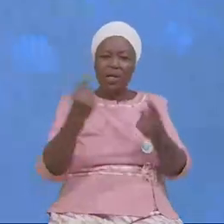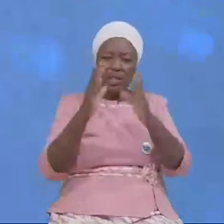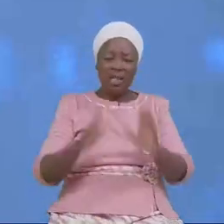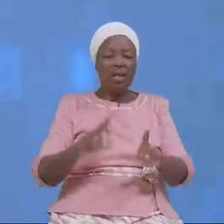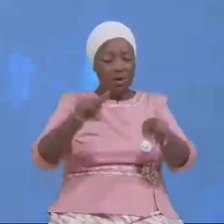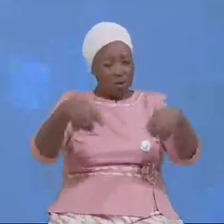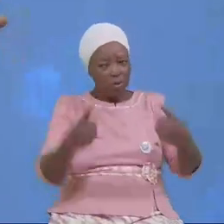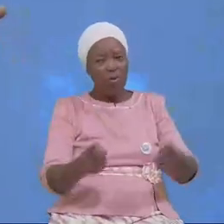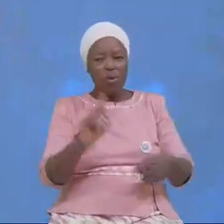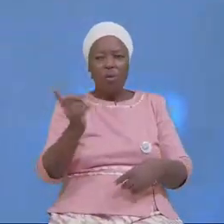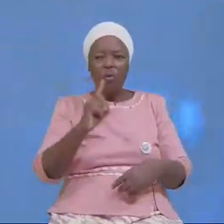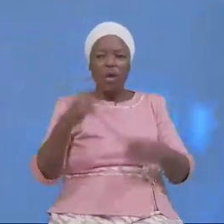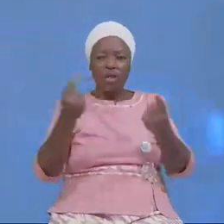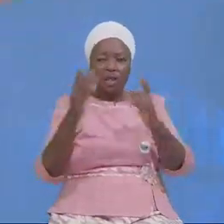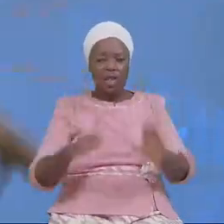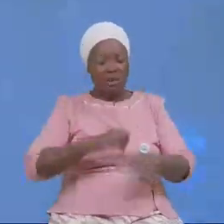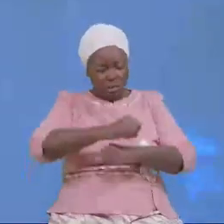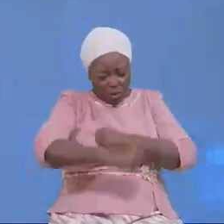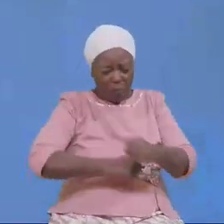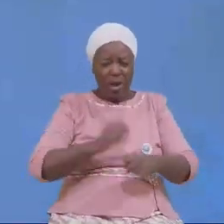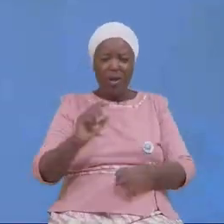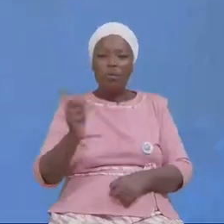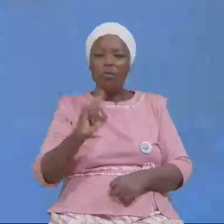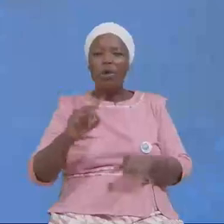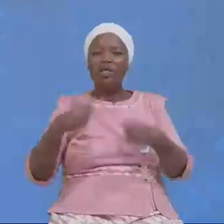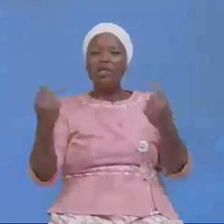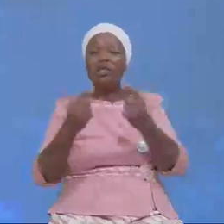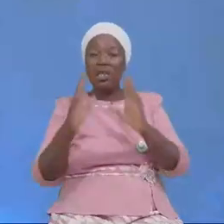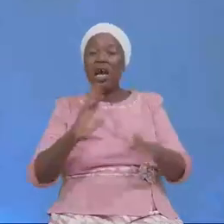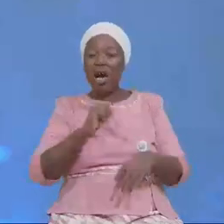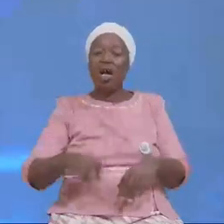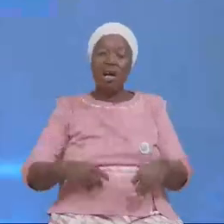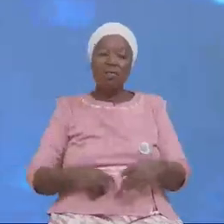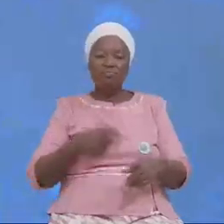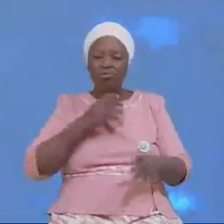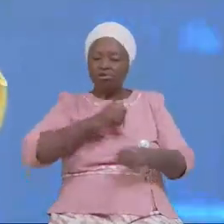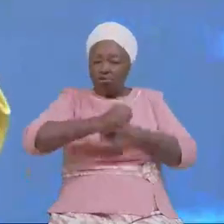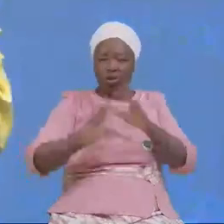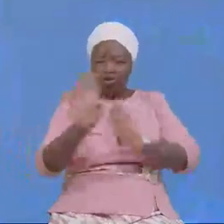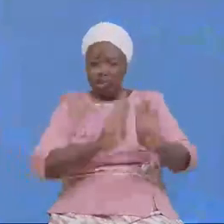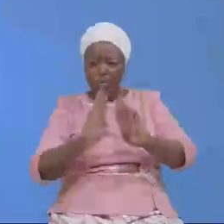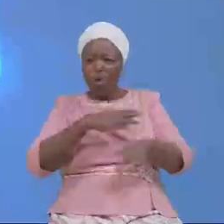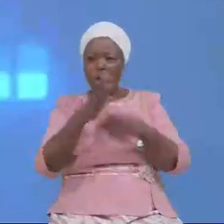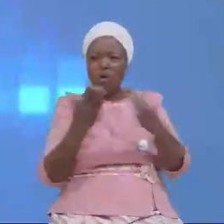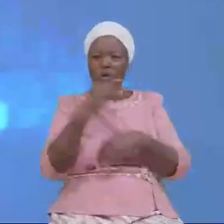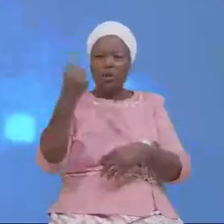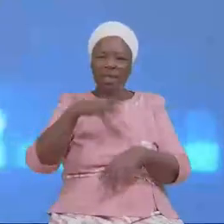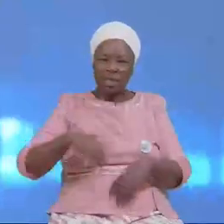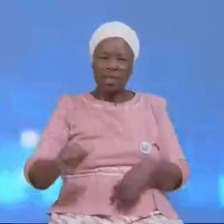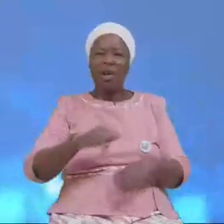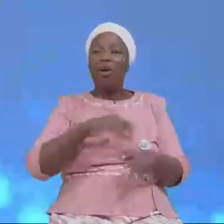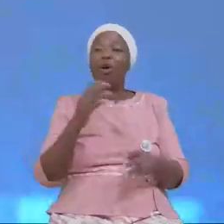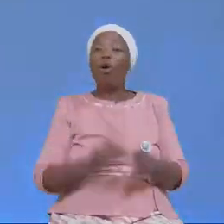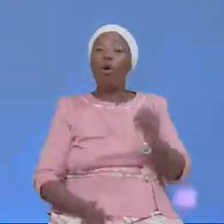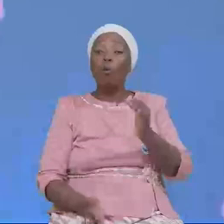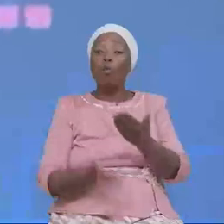là où les pécheurs souffrent, là où les pécheurs sont tourmentés de par toute l'éternité, presque sur le point d'y